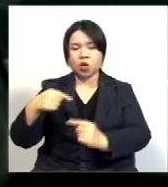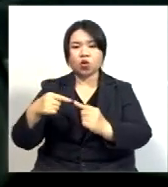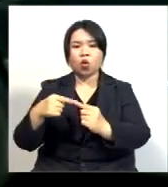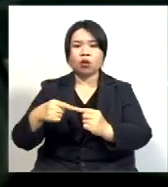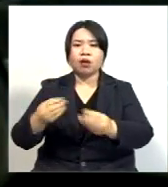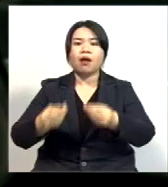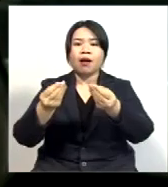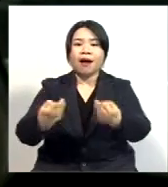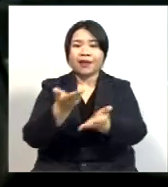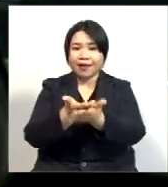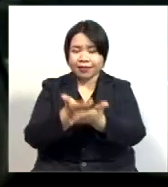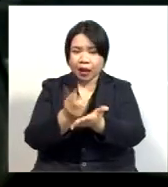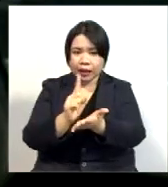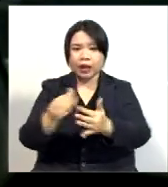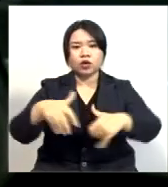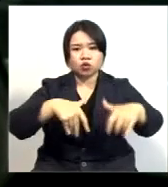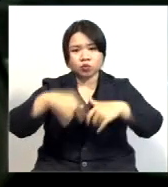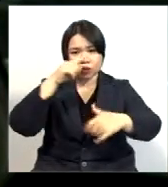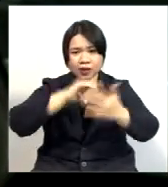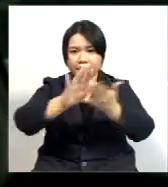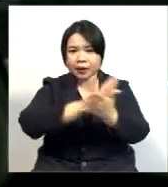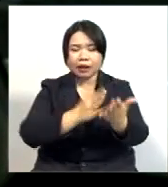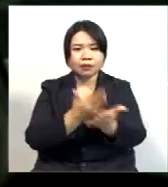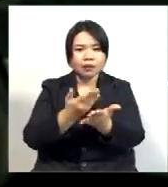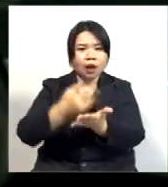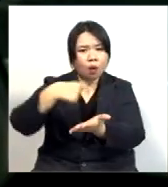ลือซึ่งเป็นเงินจากที่ประชาชนนะคะร่วมกันบริจา